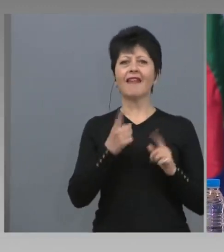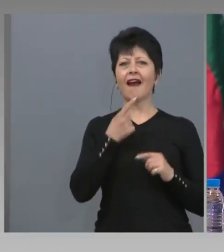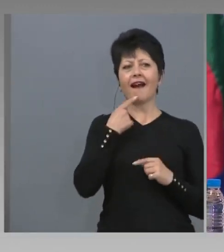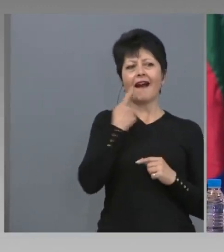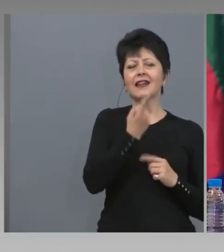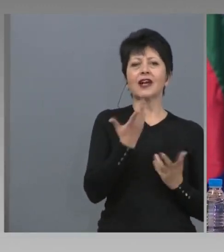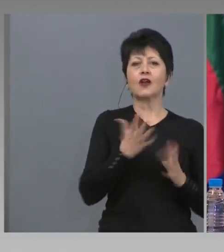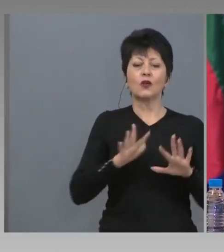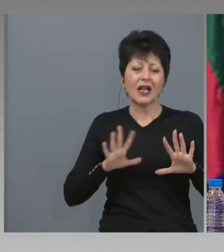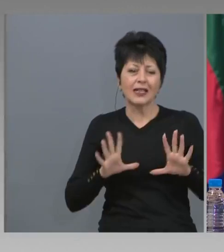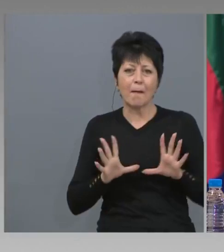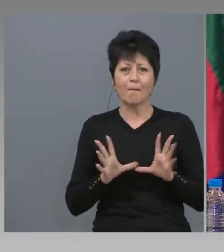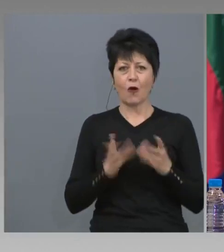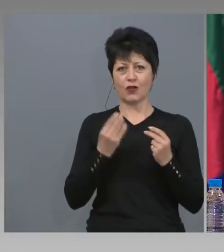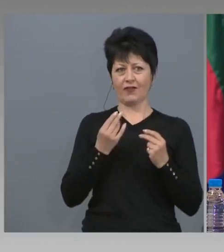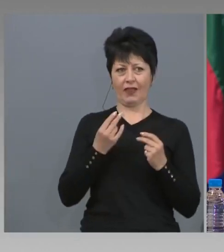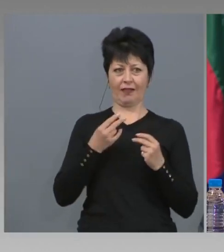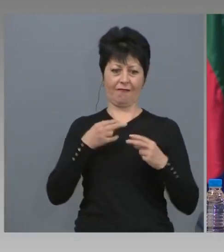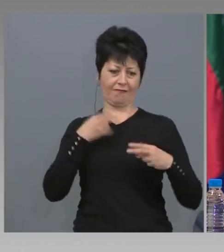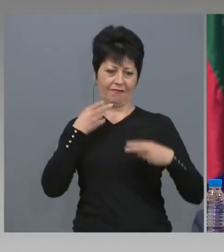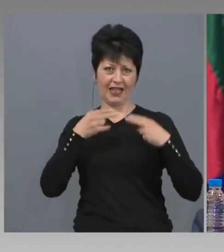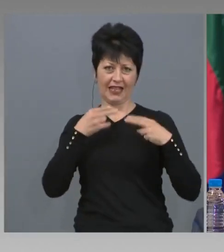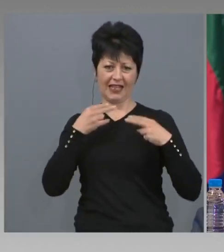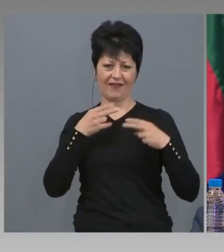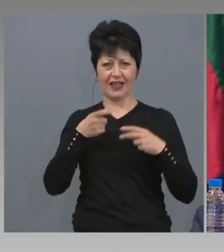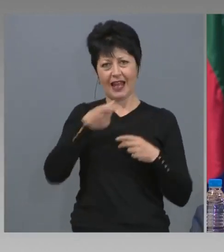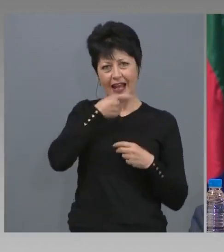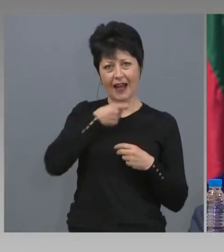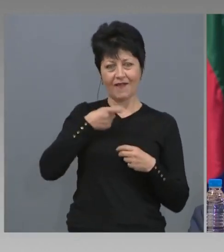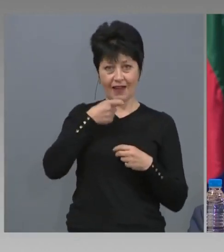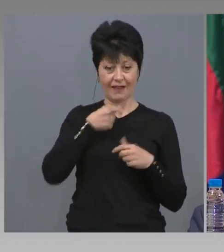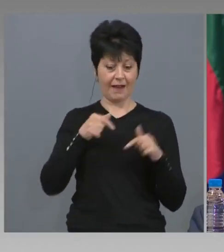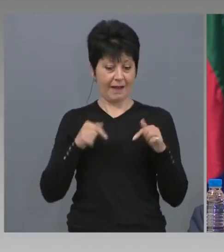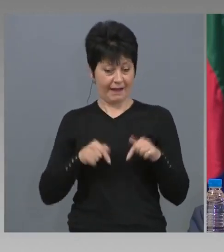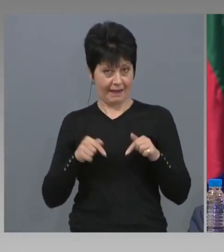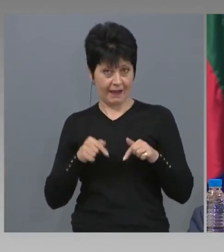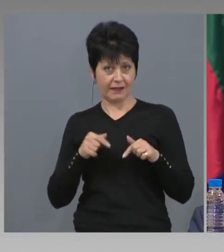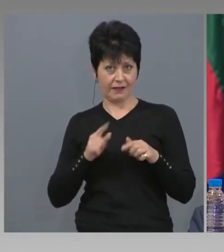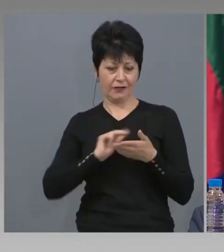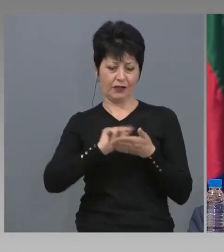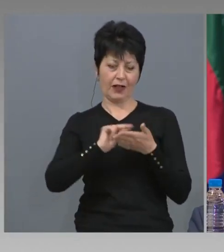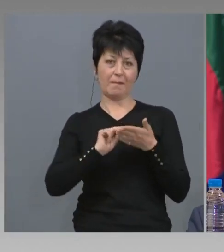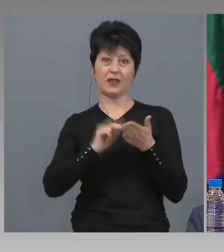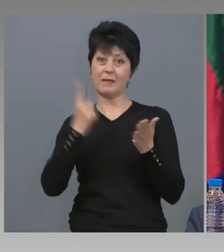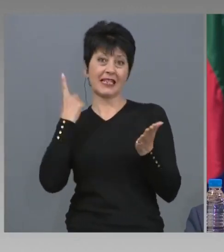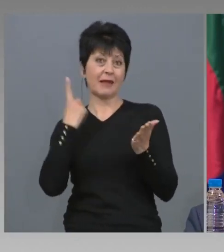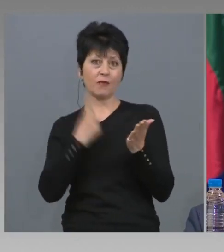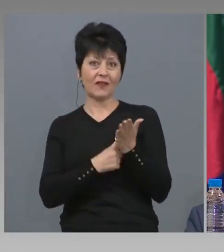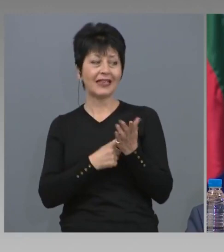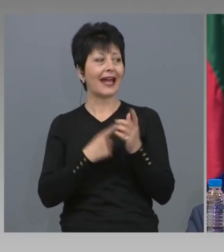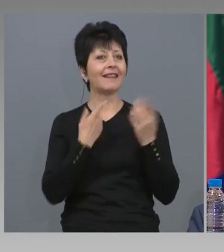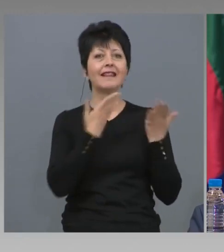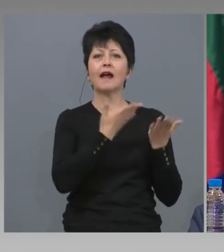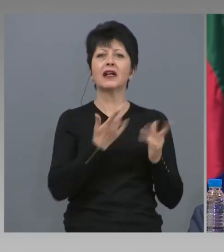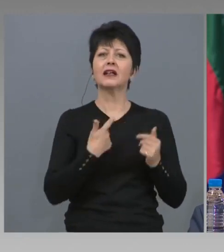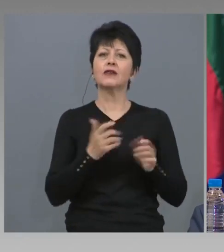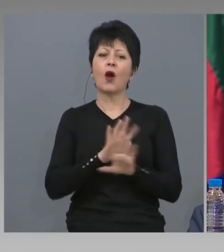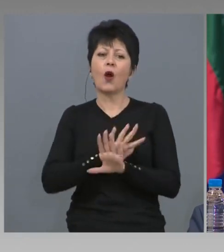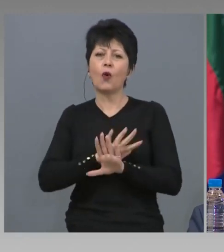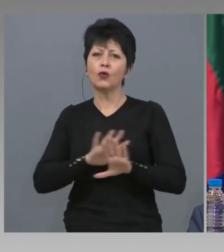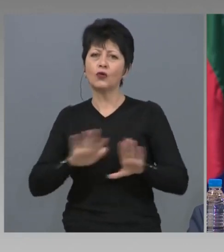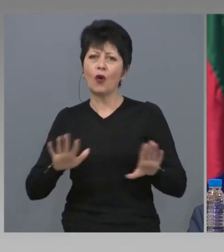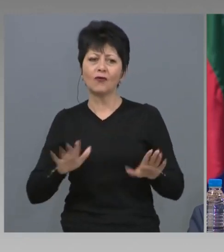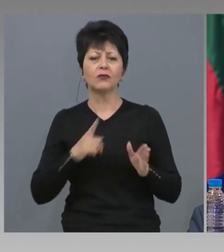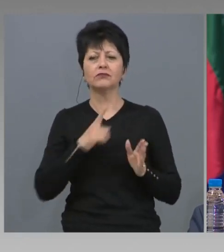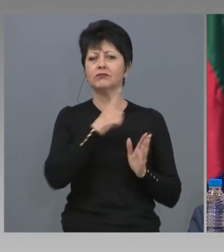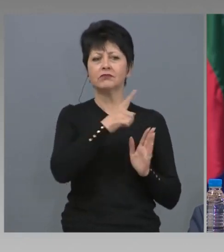вече, но за заведенията... Днеска ще напишеме заповедта, там където станат готови, там където при всичките тези изисквания,